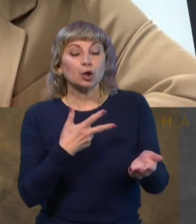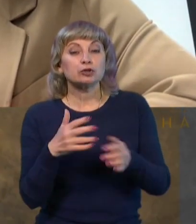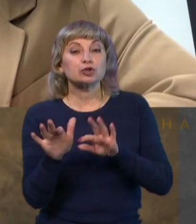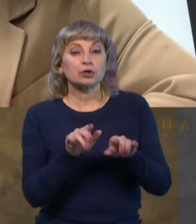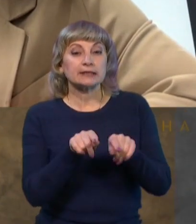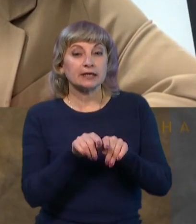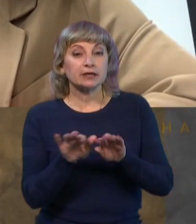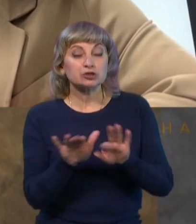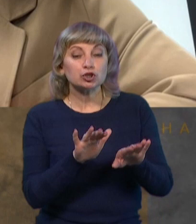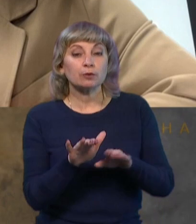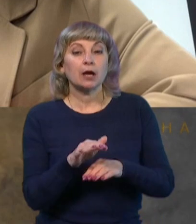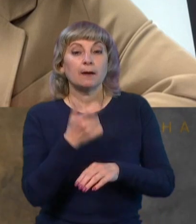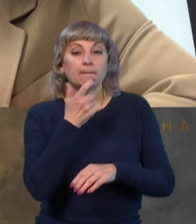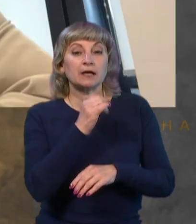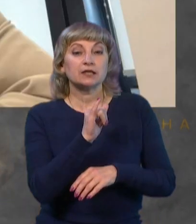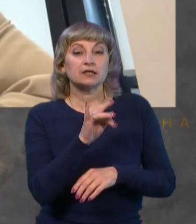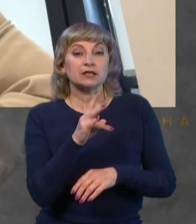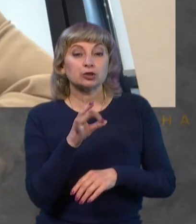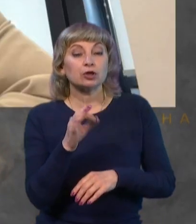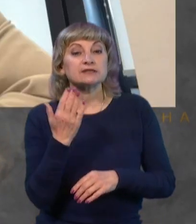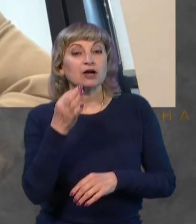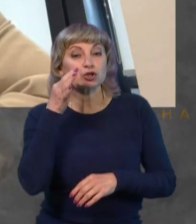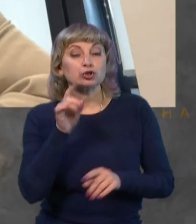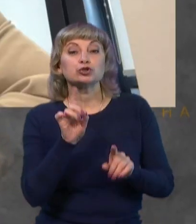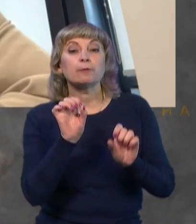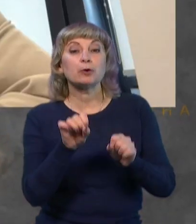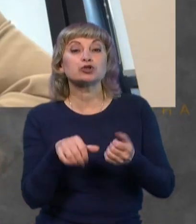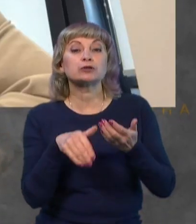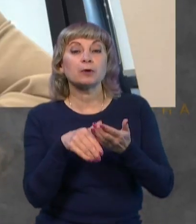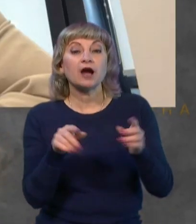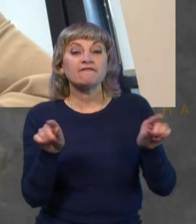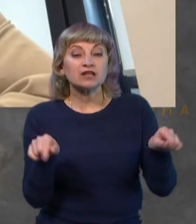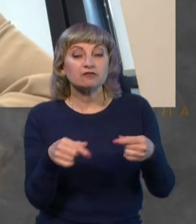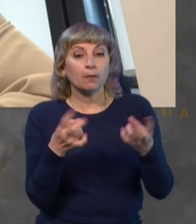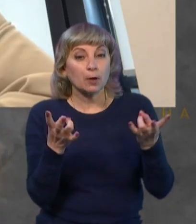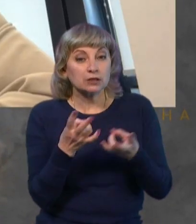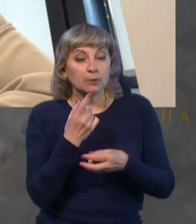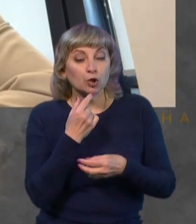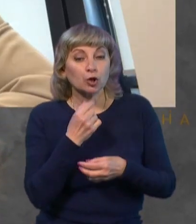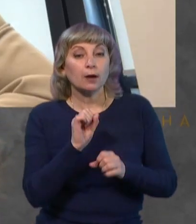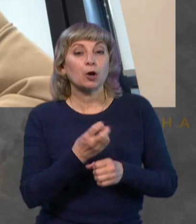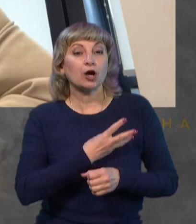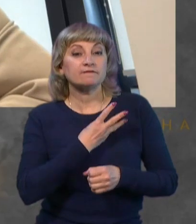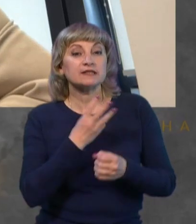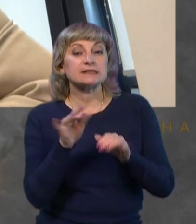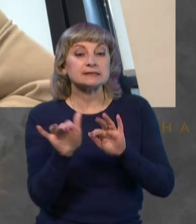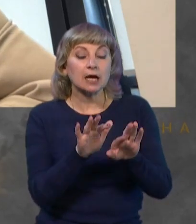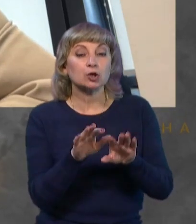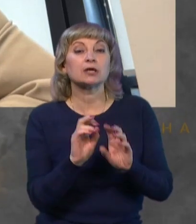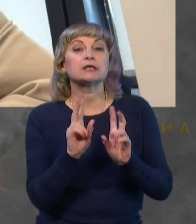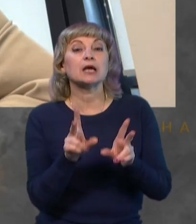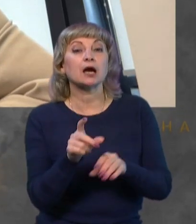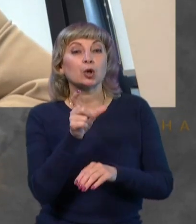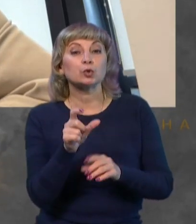ще чином. Пані Ірино, з вашого досвіду, що може допомогти відновити потреби у крові? Можливо, якісь мотиваційні заходи? Взагалі, як